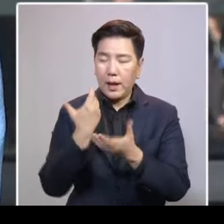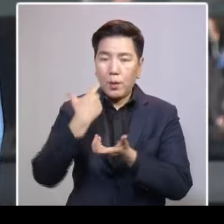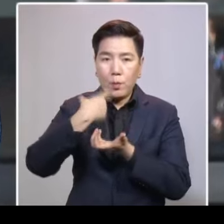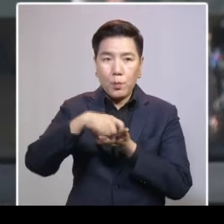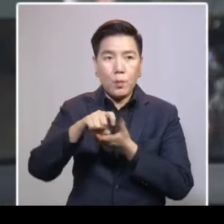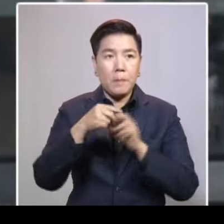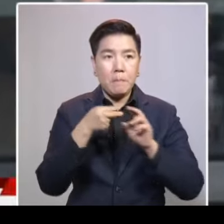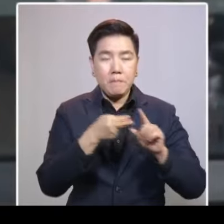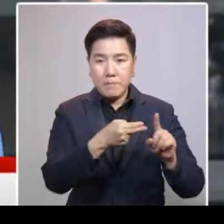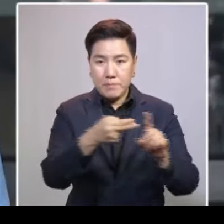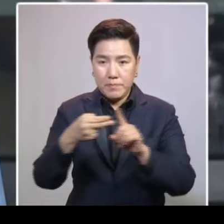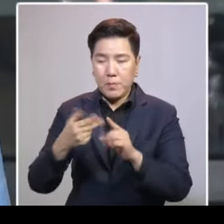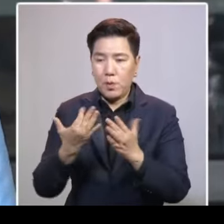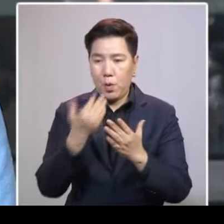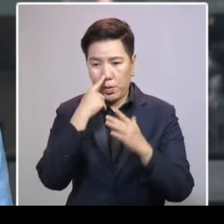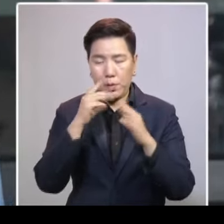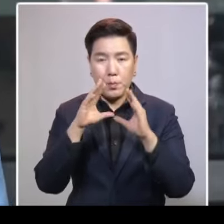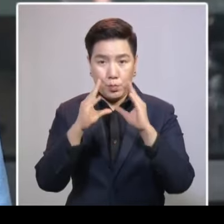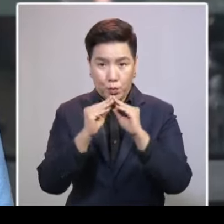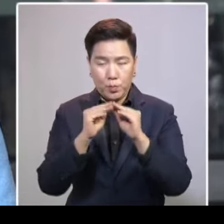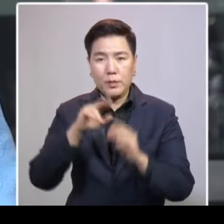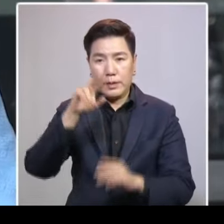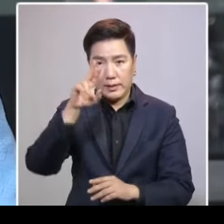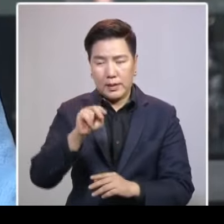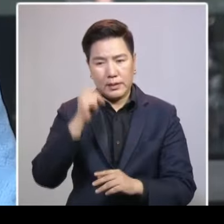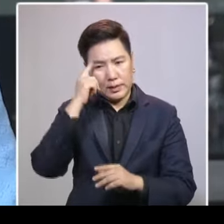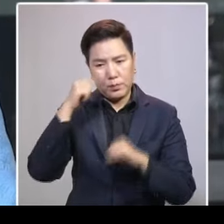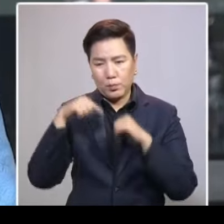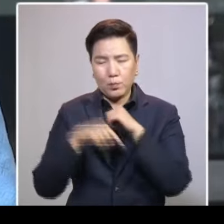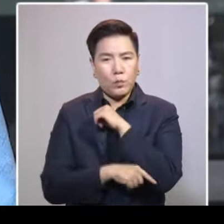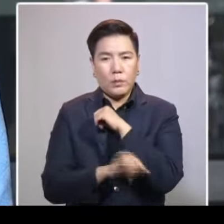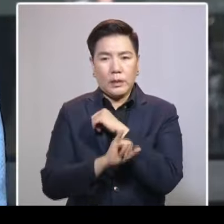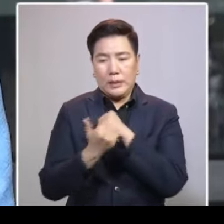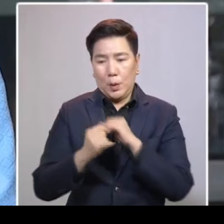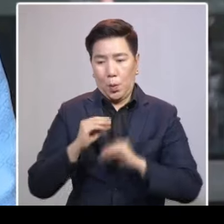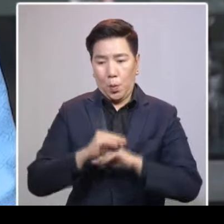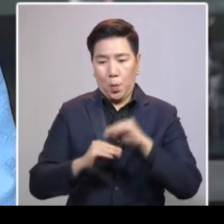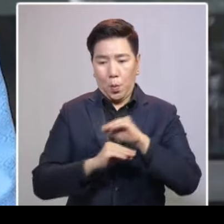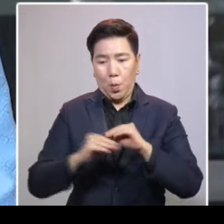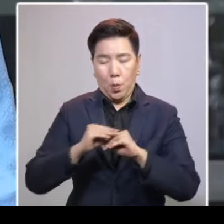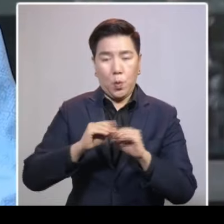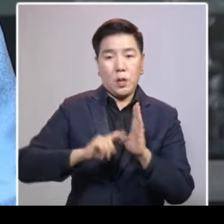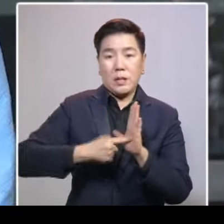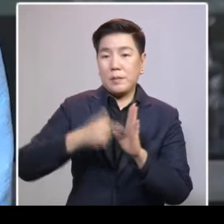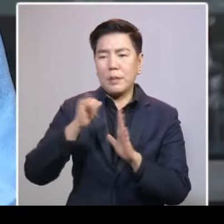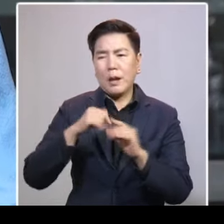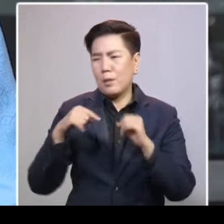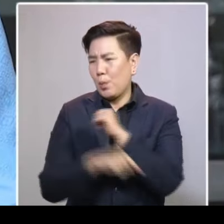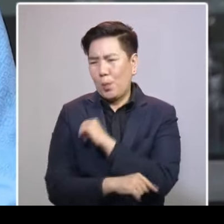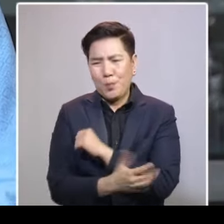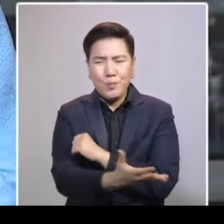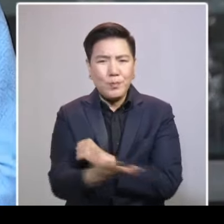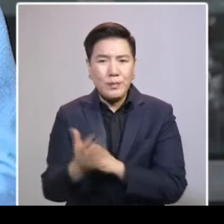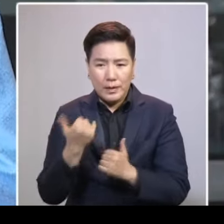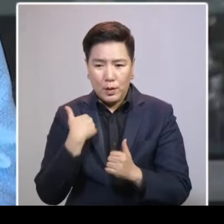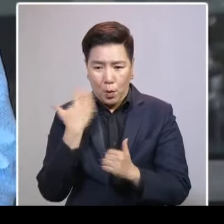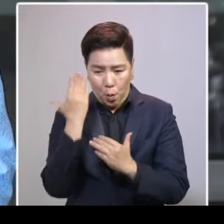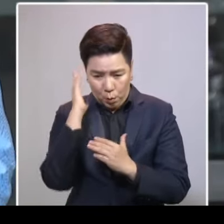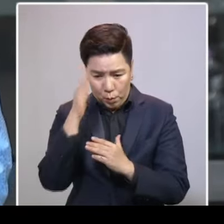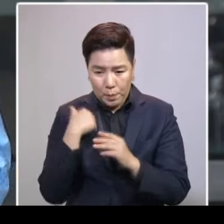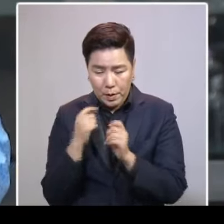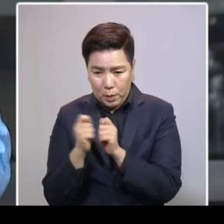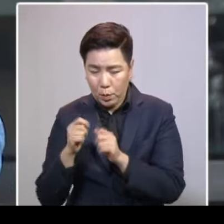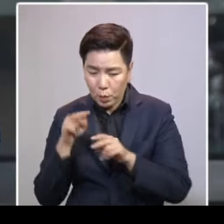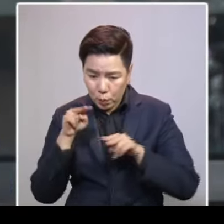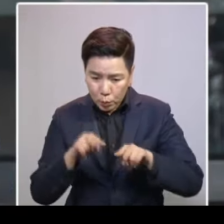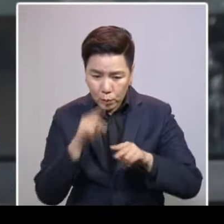อลเล็ต 10,000 บาทยืนยันว่ายังไม่มีการทุจริตเกิดขึ้นเพราะยังไม่ได้เริ่มโครงการอย่างเป็นทางการและจะตั้งคณะอนุกรรมการติดตาม